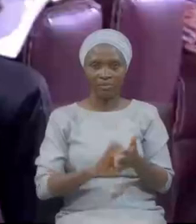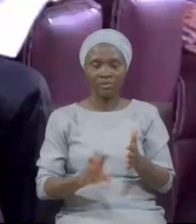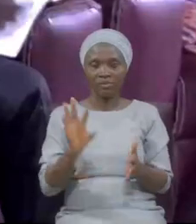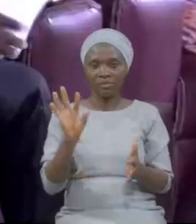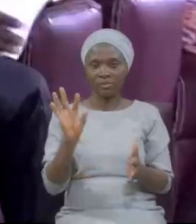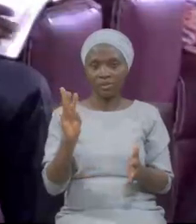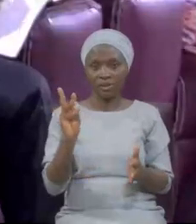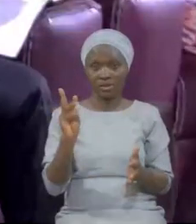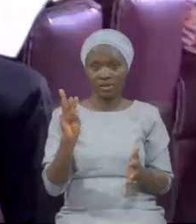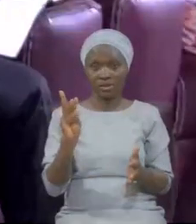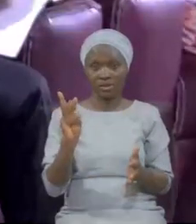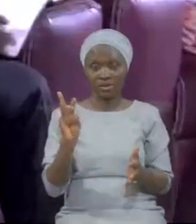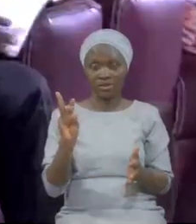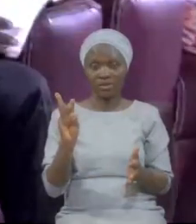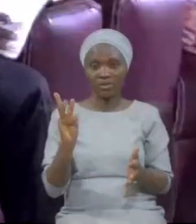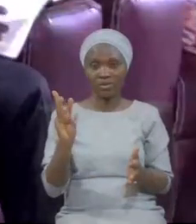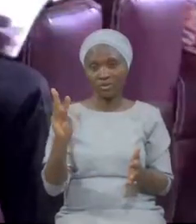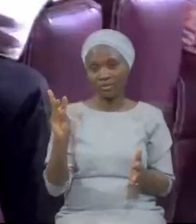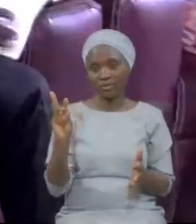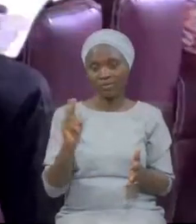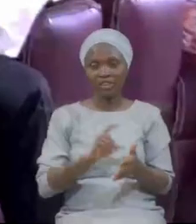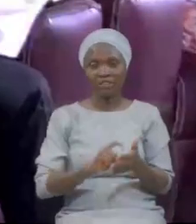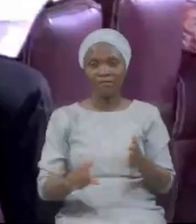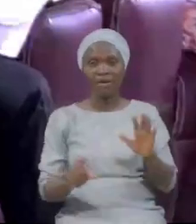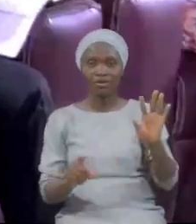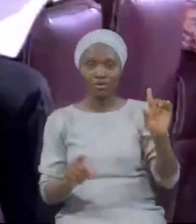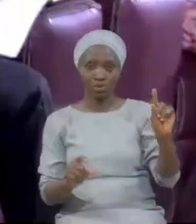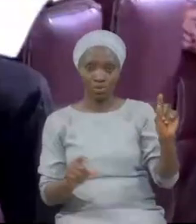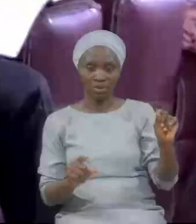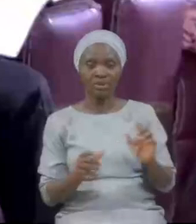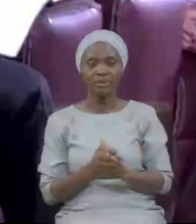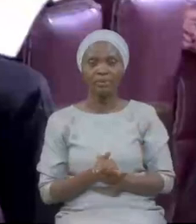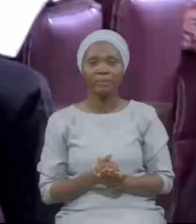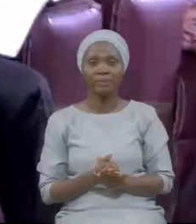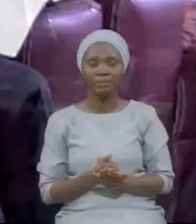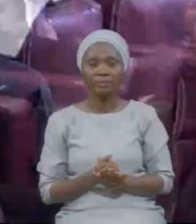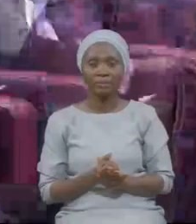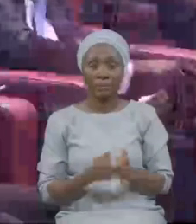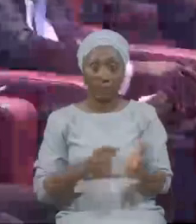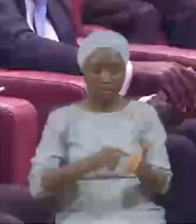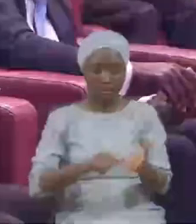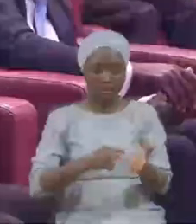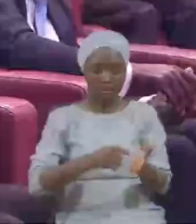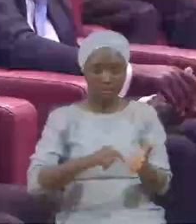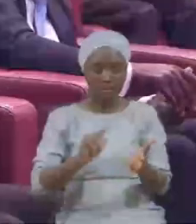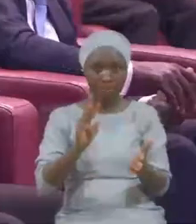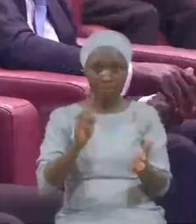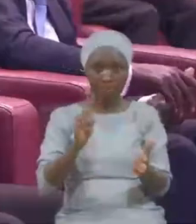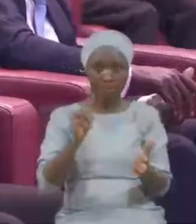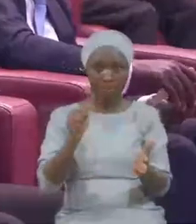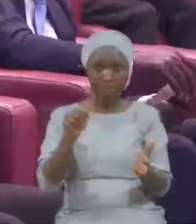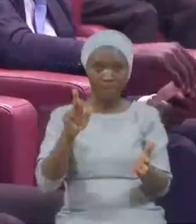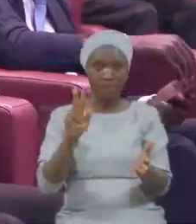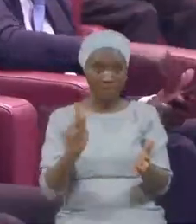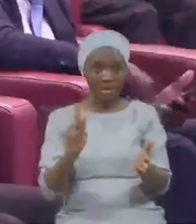Romains 16, verset 20. Je vous attends. Romains 16, verset 20. Soulignez cela dans votre Bible.